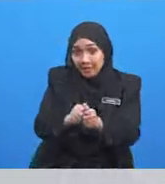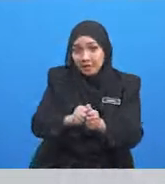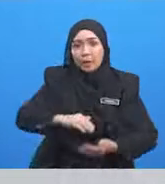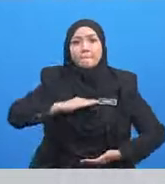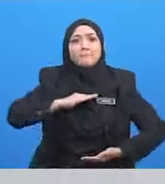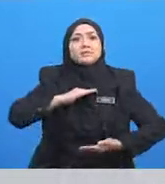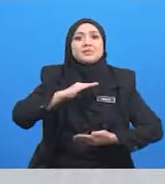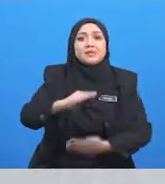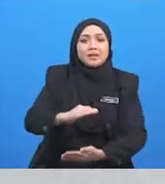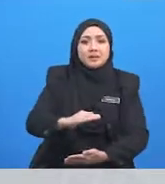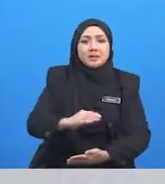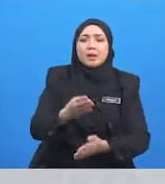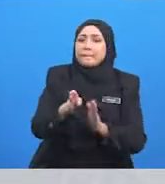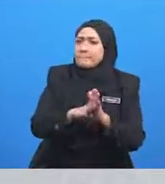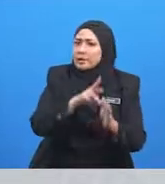dengan pesanan